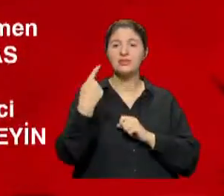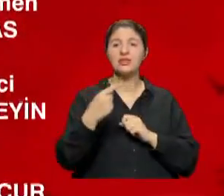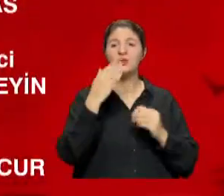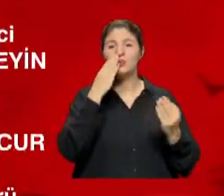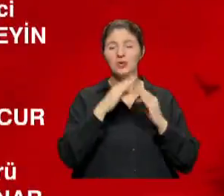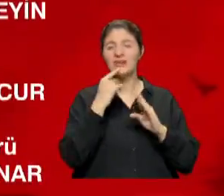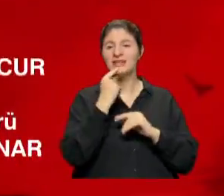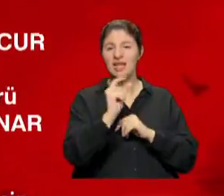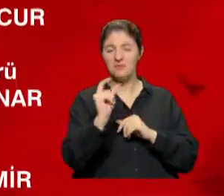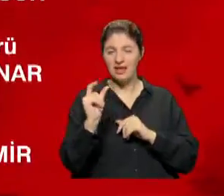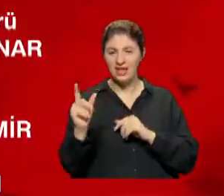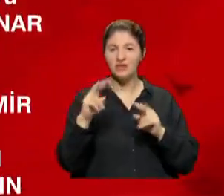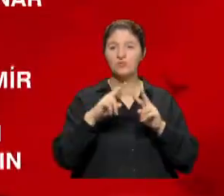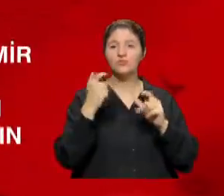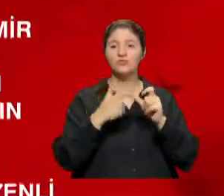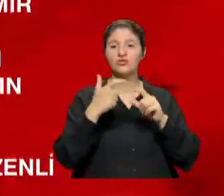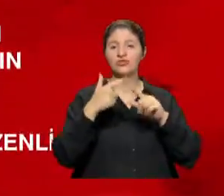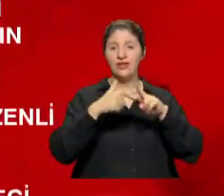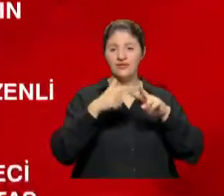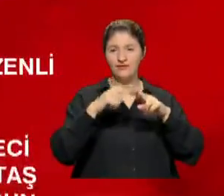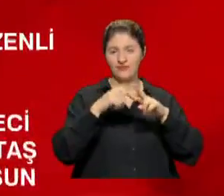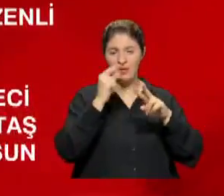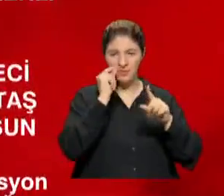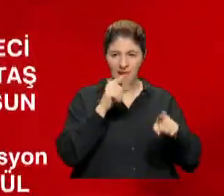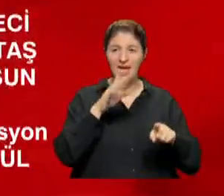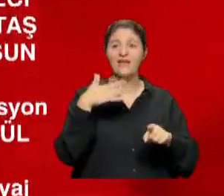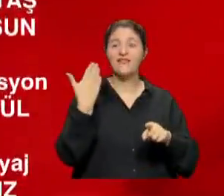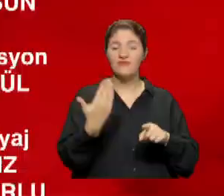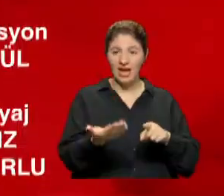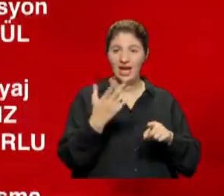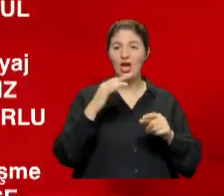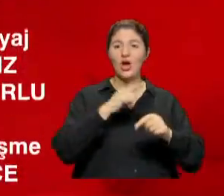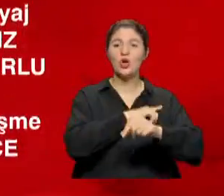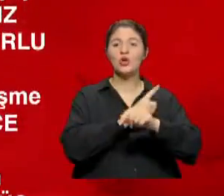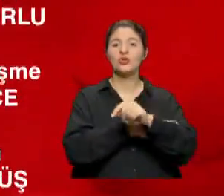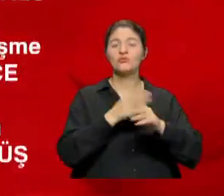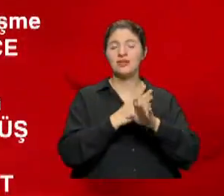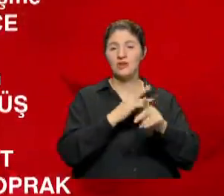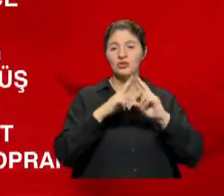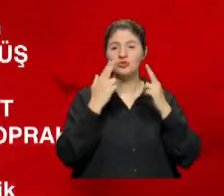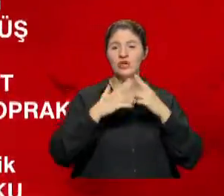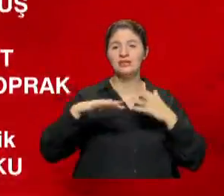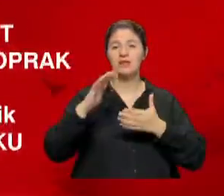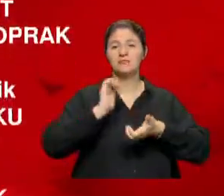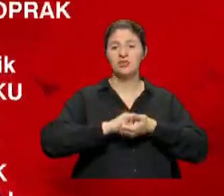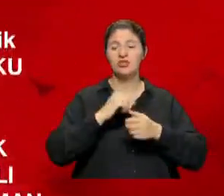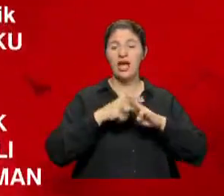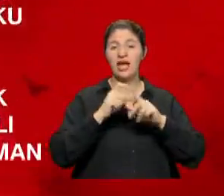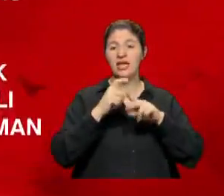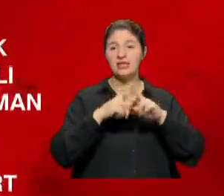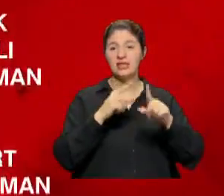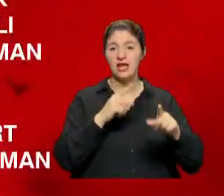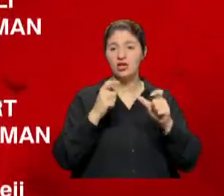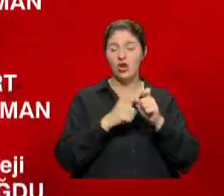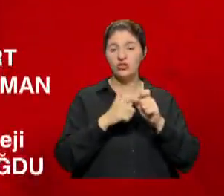kelimeler Mustafa Tanju bal ve güç unsurları küresel Barış Eda